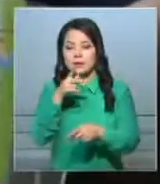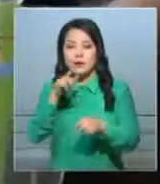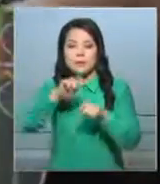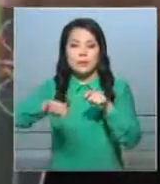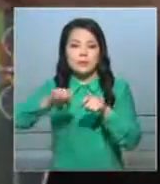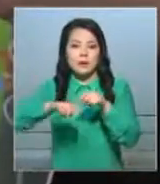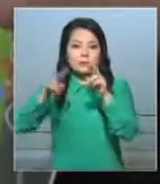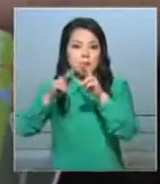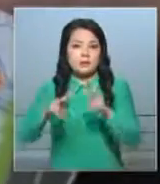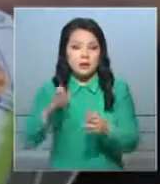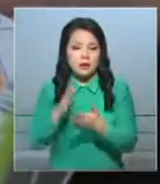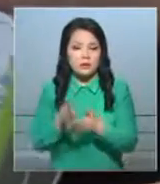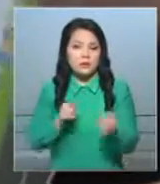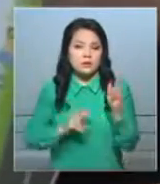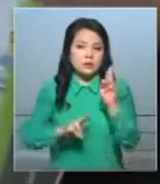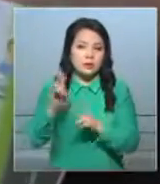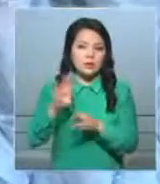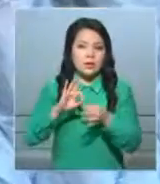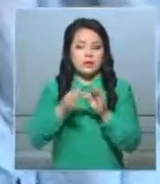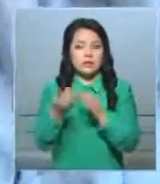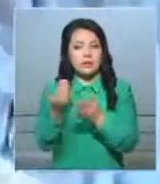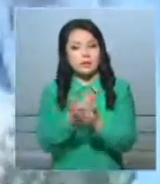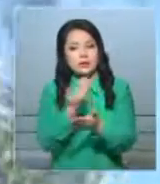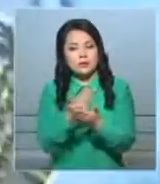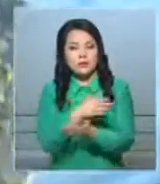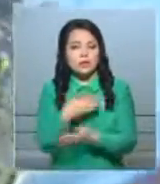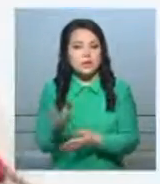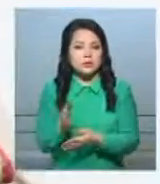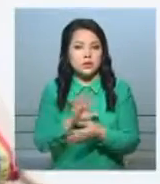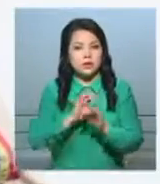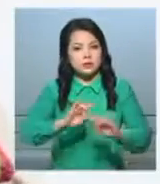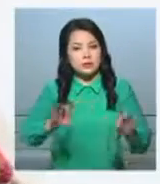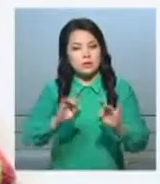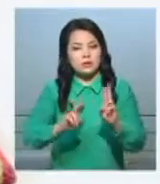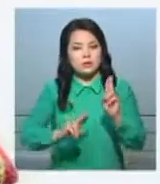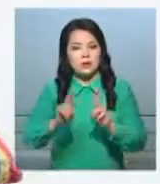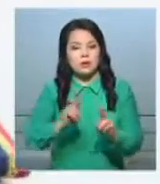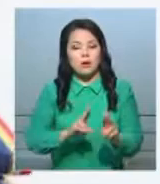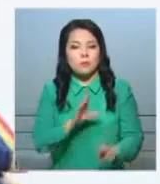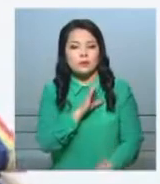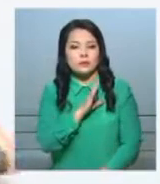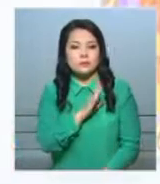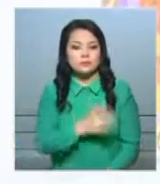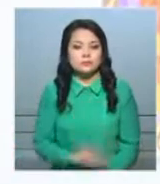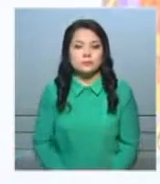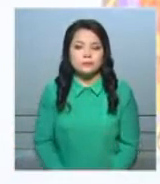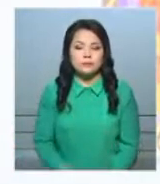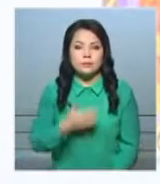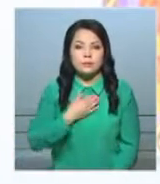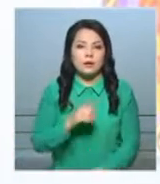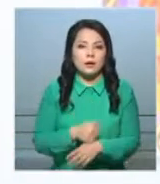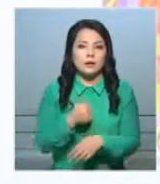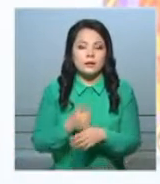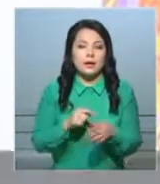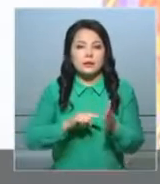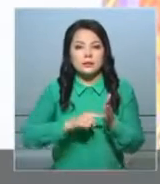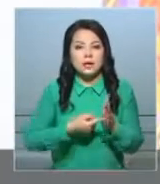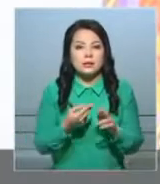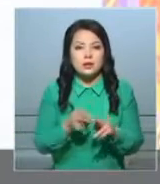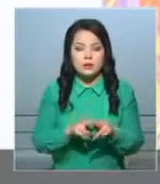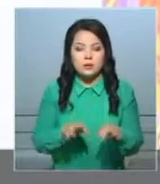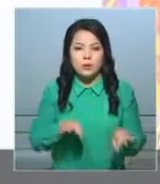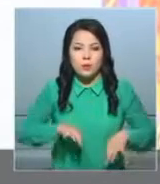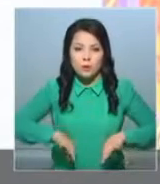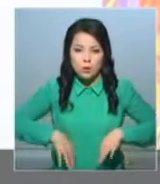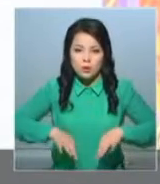жол ережелеріне байланысты жан-жақты ақпарат берді. Біздің ең бірінші мақсатымыз балалардың жол көлік жарақаттылығының